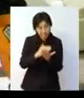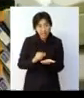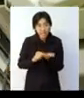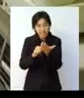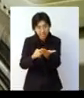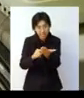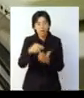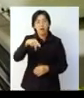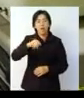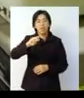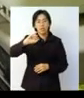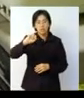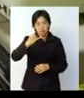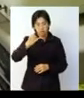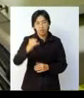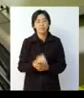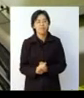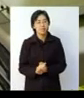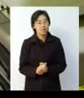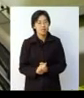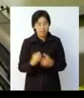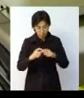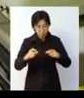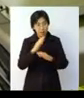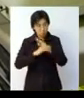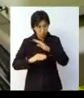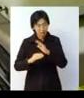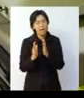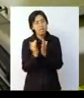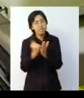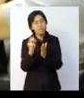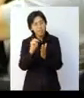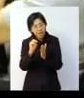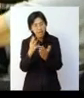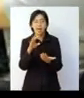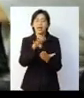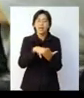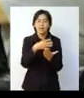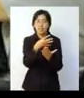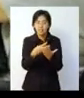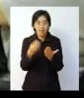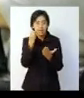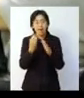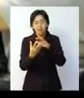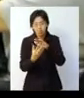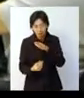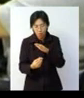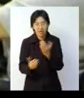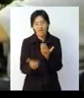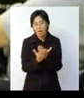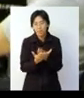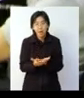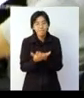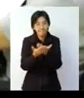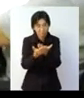ายื่นคำร้องที่สำนักงานพัฒนาสังคมและความมั่นคงของมนุษย์พร้อมด้วยบัตรประจำตัวคนพิการสำเนาทะเบียนบ้านนะ